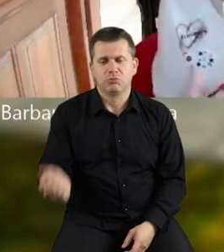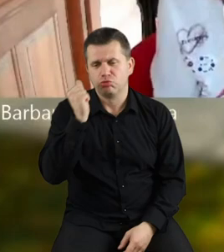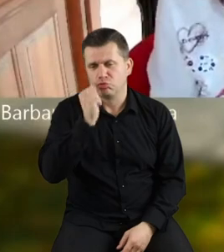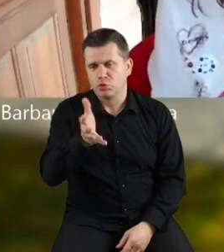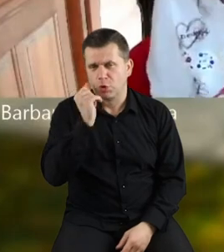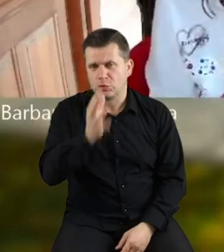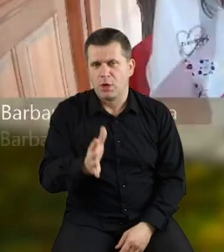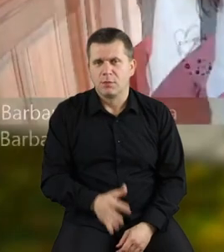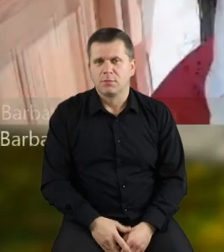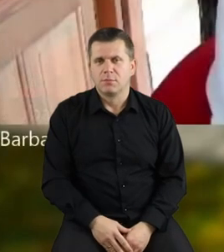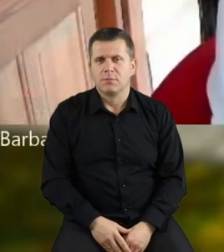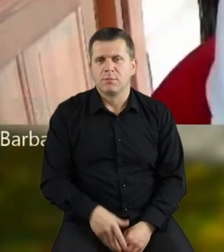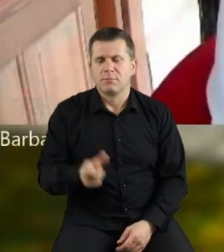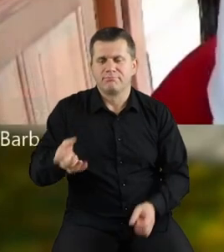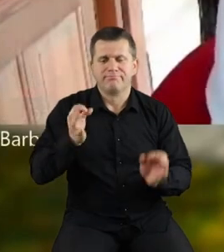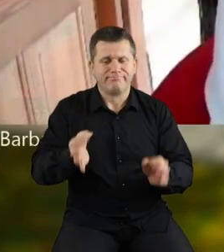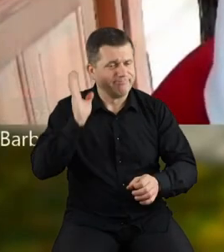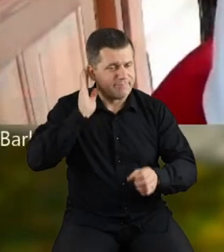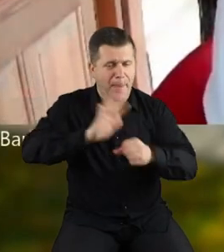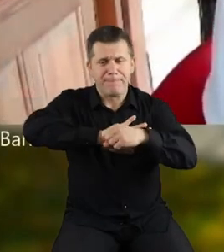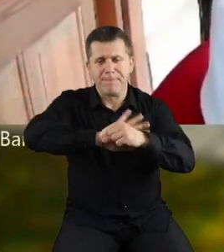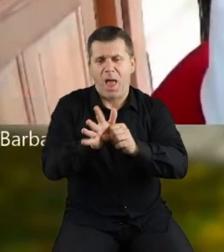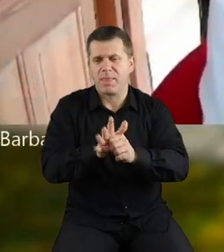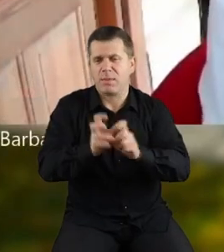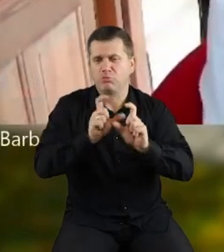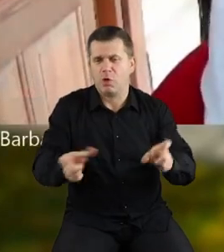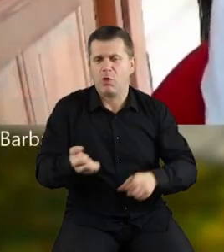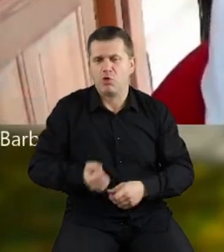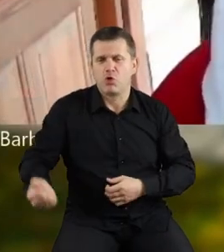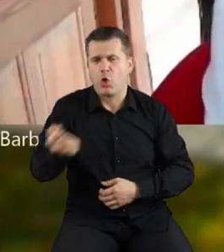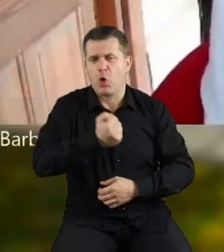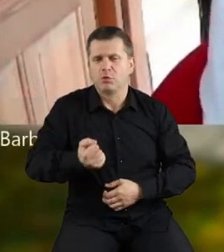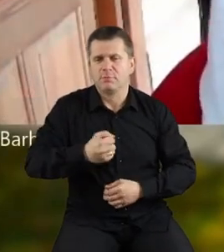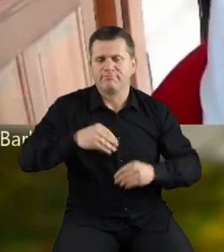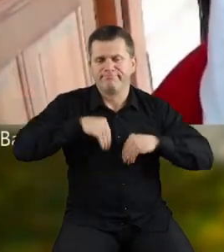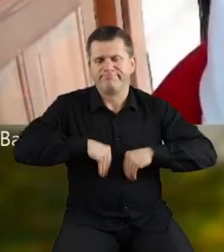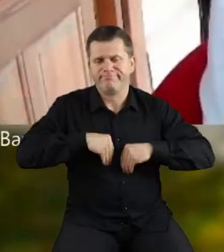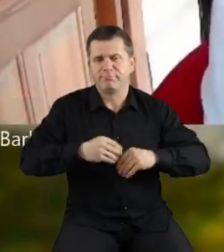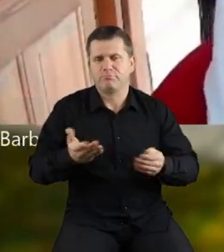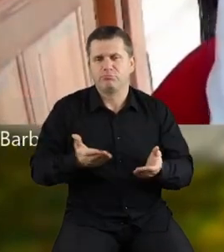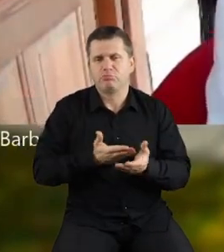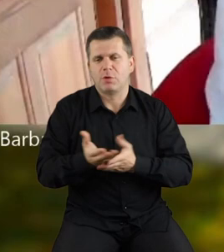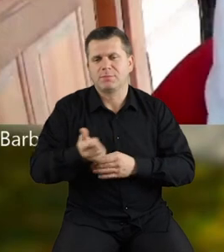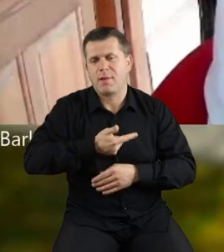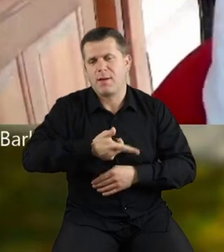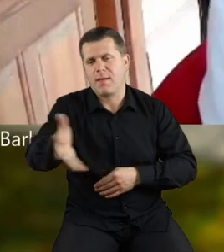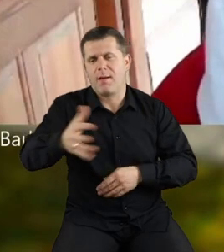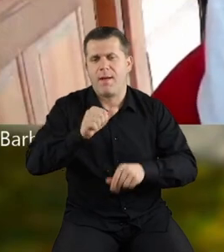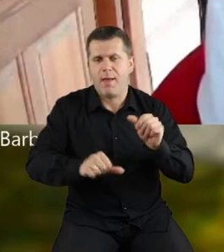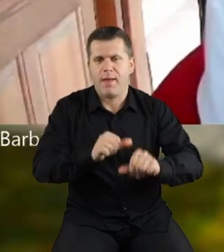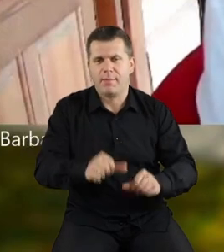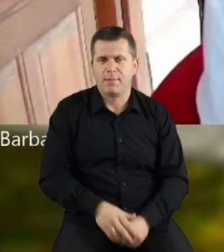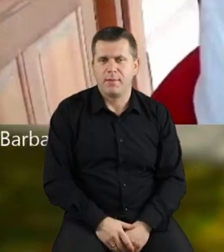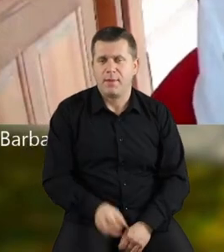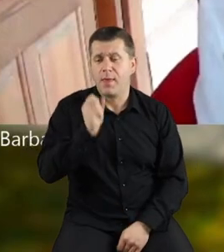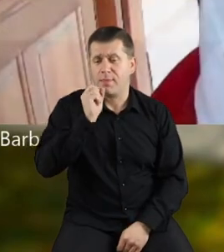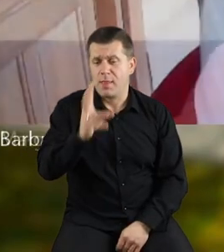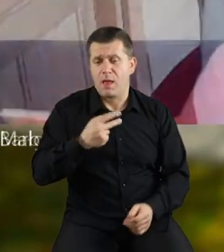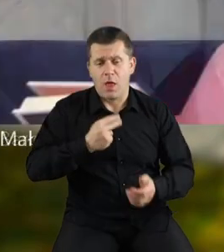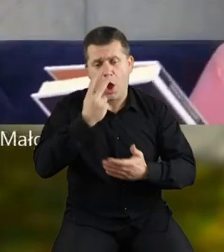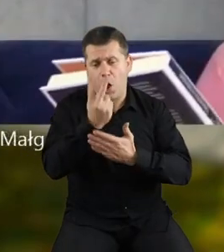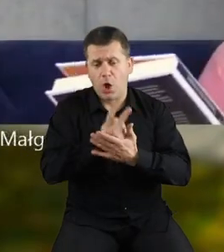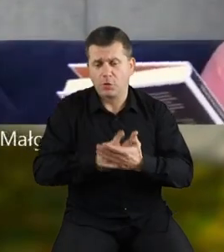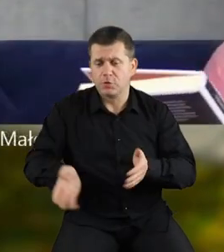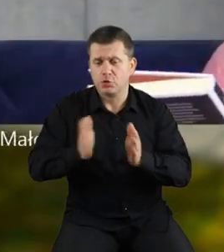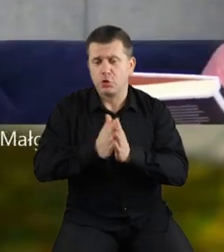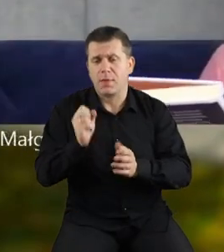tak codziennie, zwłaszcza w pandemicznym czasie, nosimy z sobą przez kolejne lata. Tak,